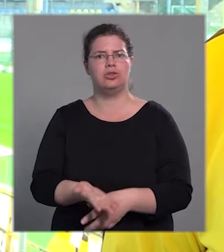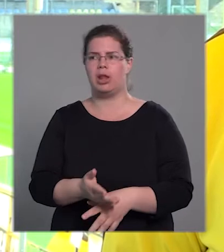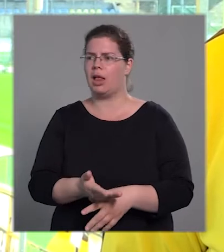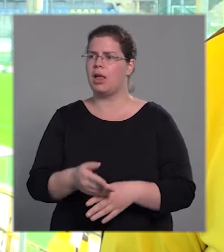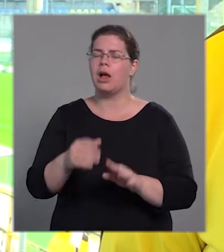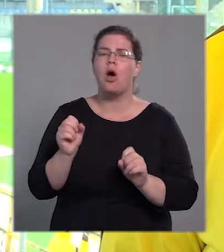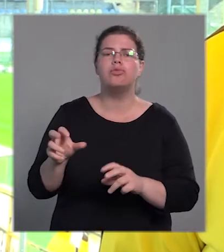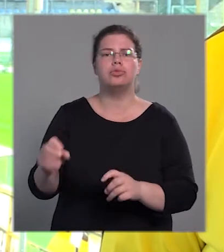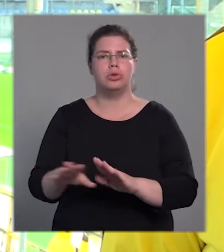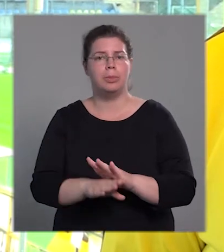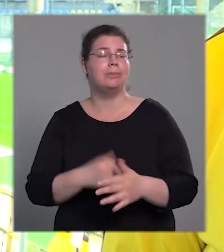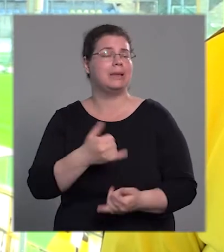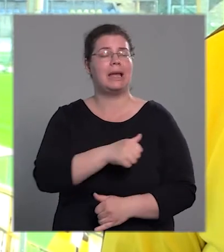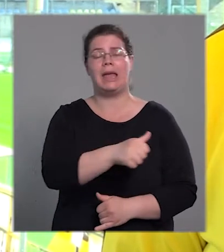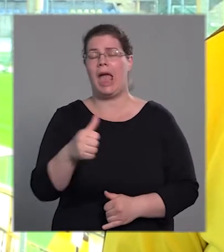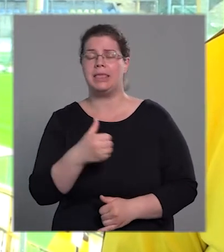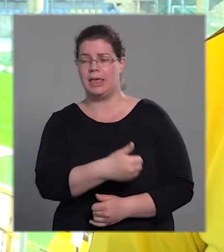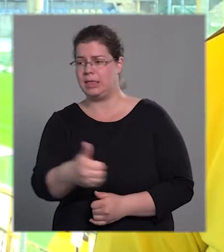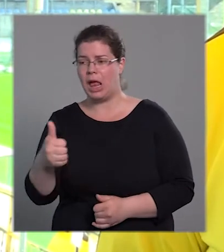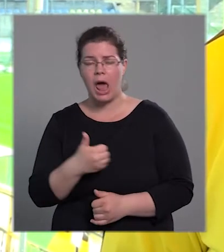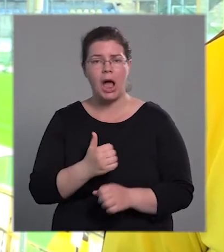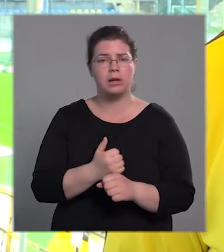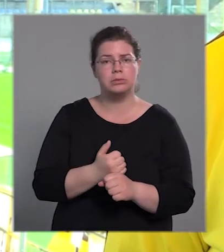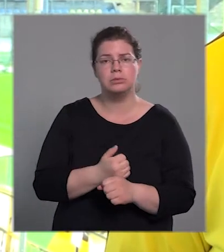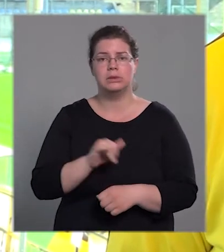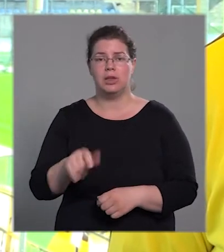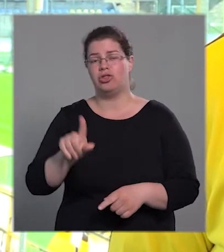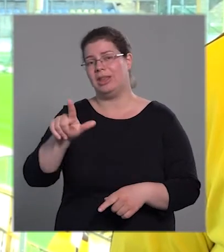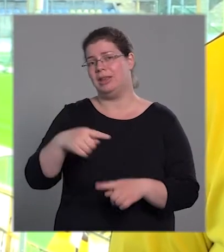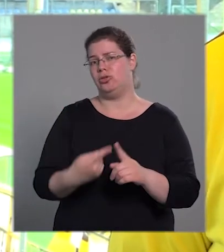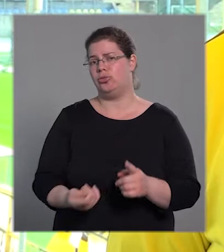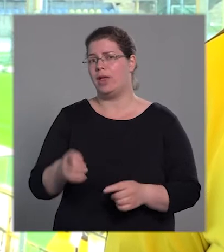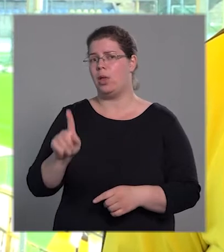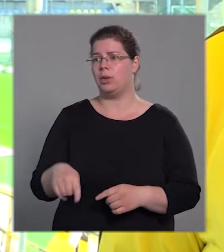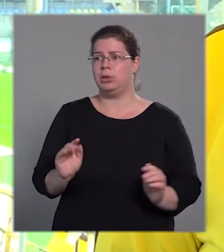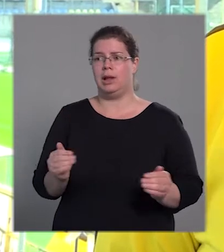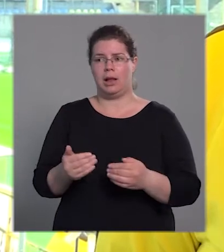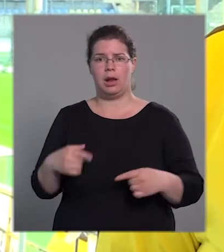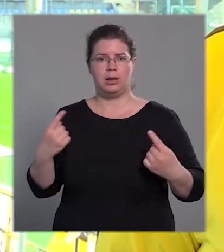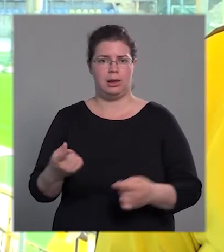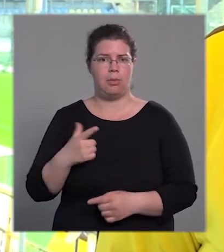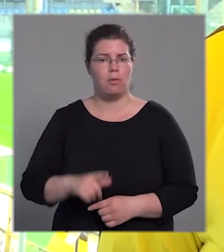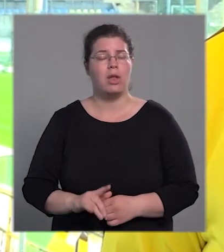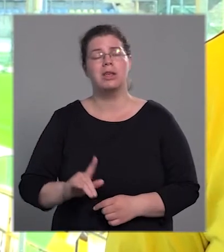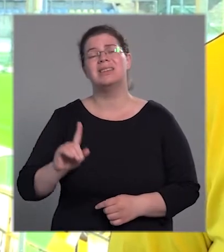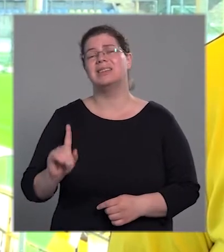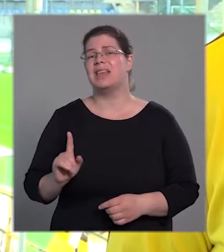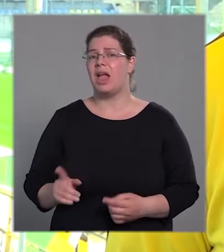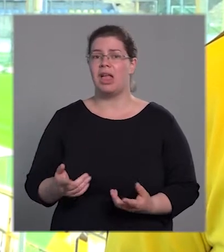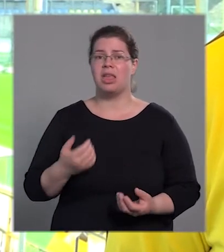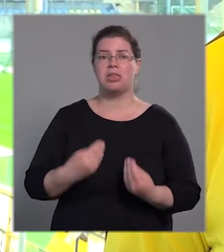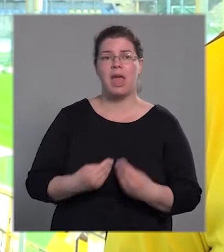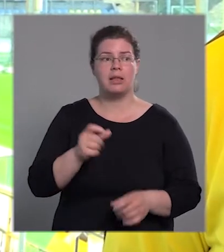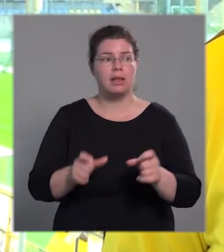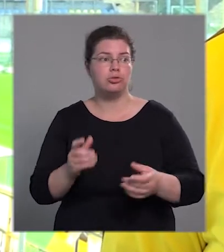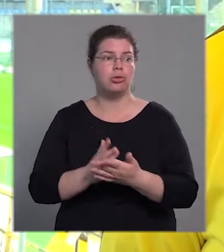egyénileg dolgozott saját környezetben. Nyilván 2,5 hónapot azért karanténban voltunk, de a játékosok alig